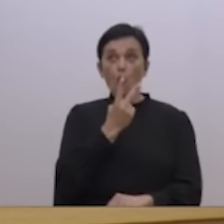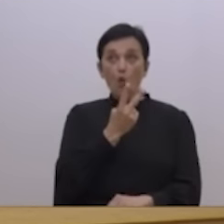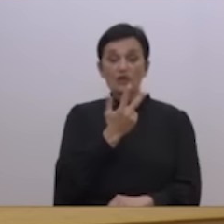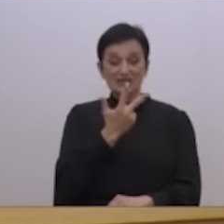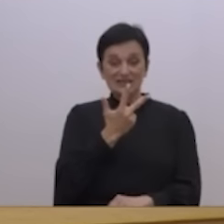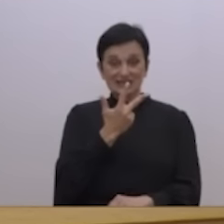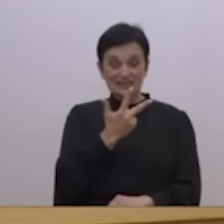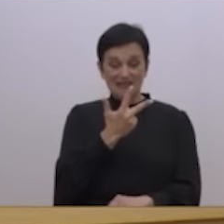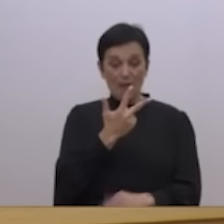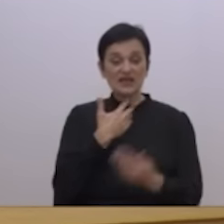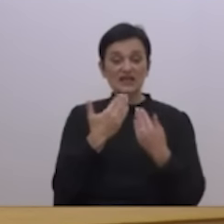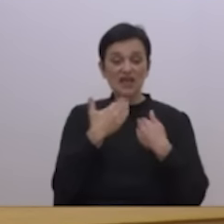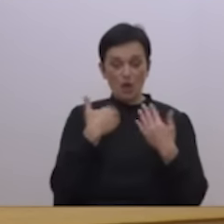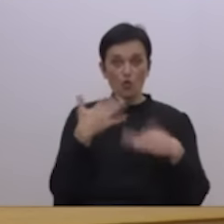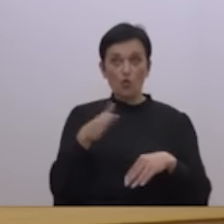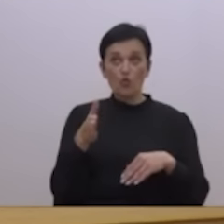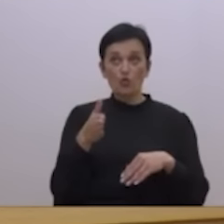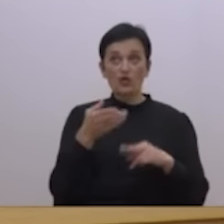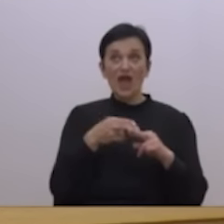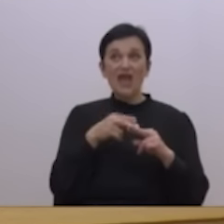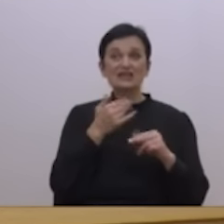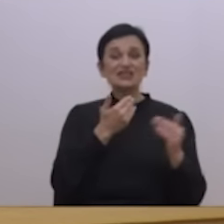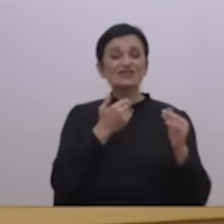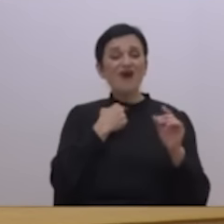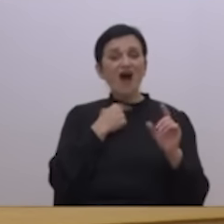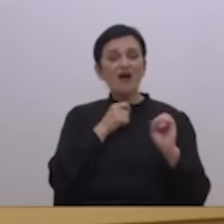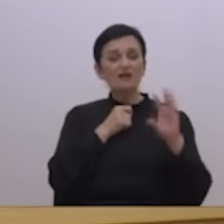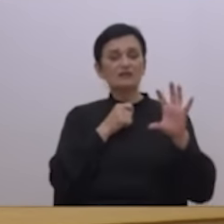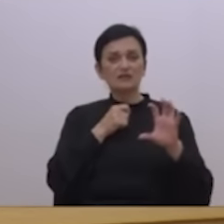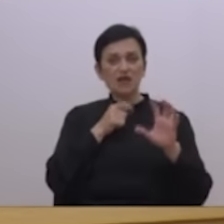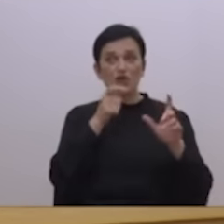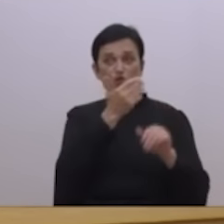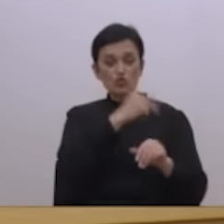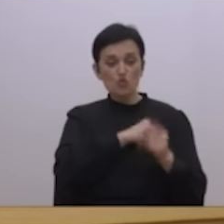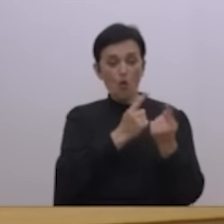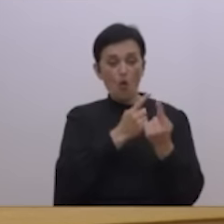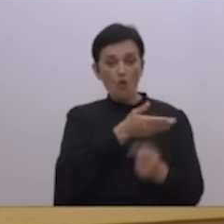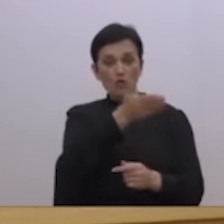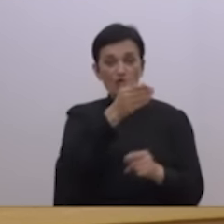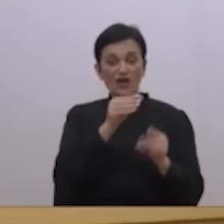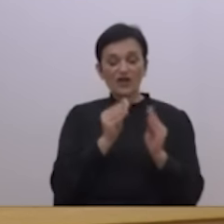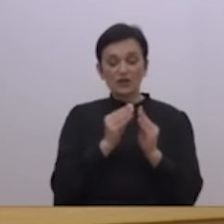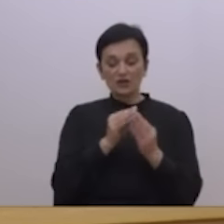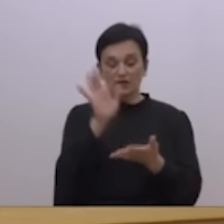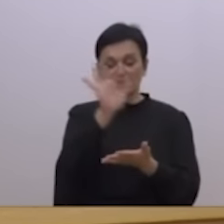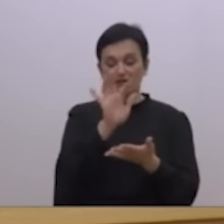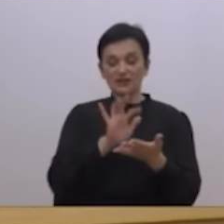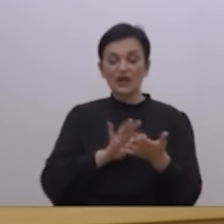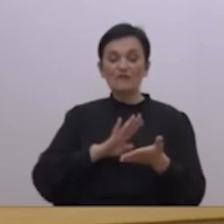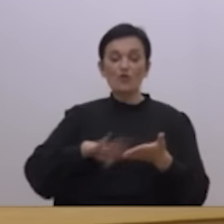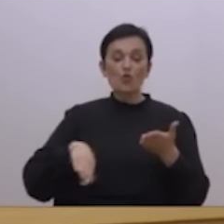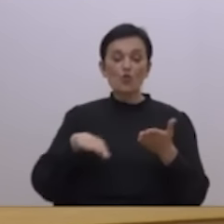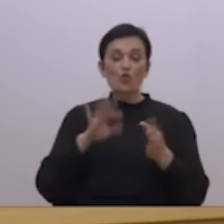უკვე კენჭის ხრით. ეს ყბუილი თქვენი კოლეგების მიმართ განახორციელთ, როდესაც იგივე ტექსტებით უსამართლოდ